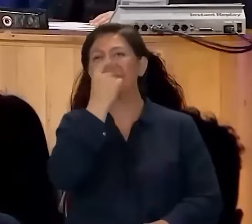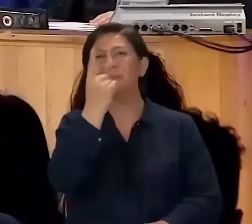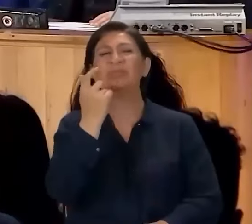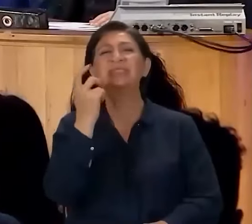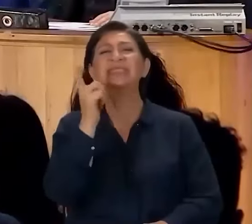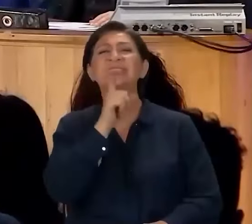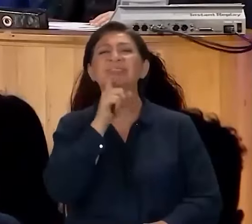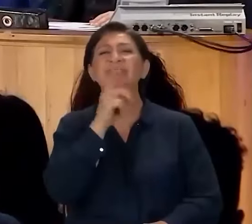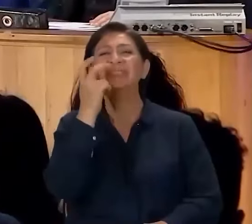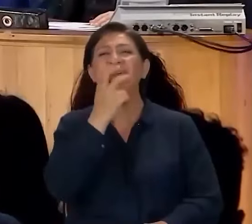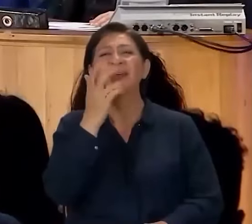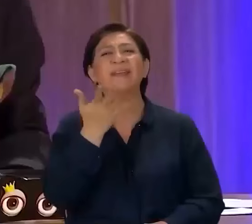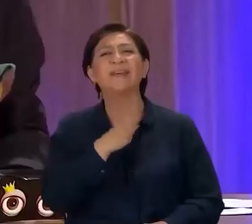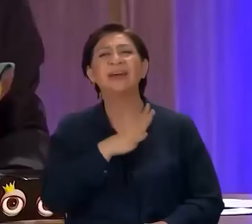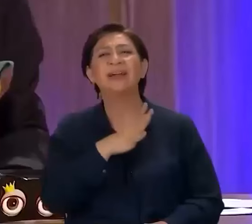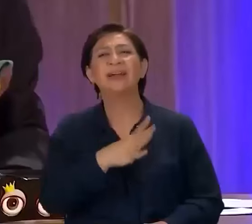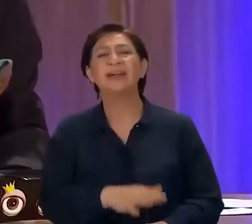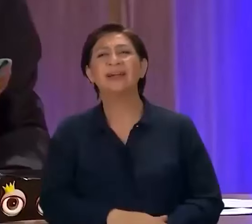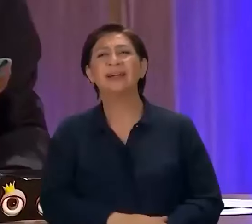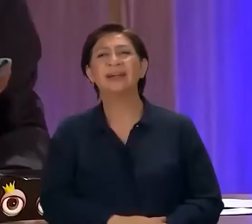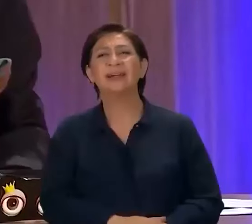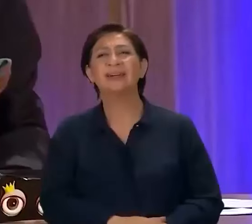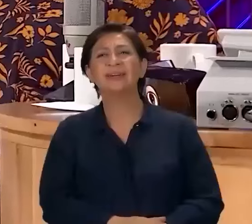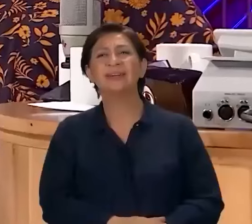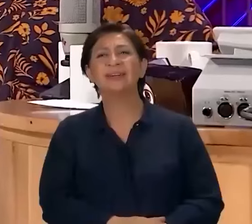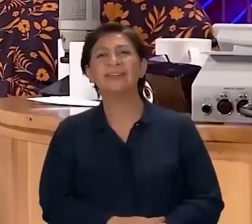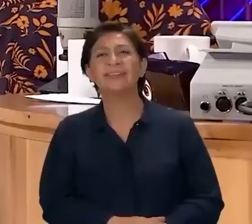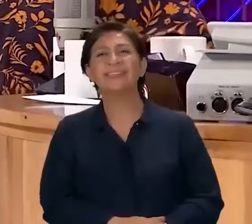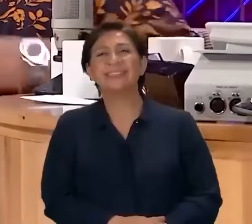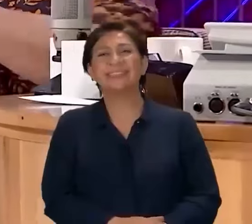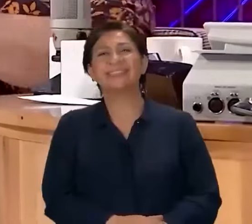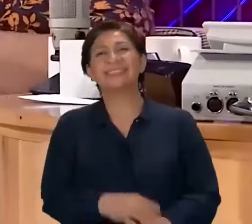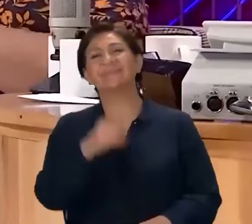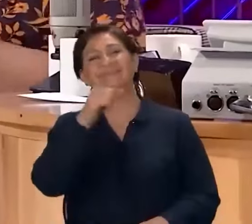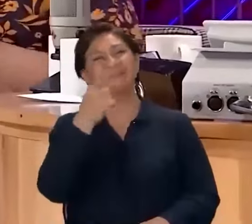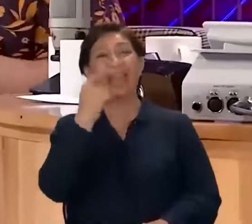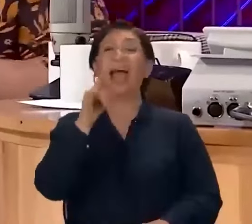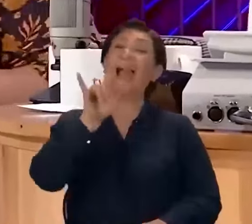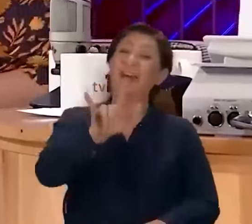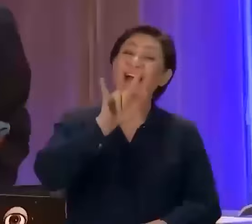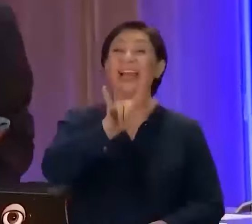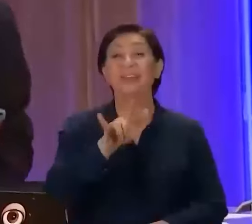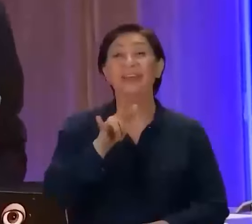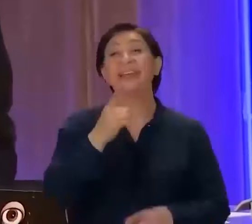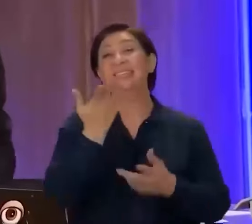İngilizce şarkı ne var bildiğin? I love you, I love you, do you love me? Saygılı.